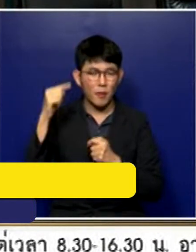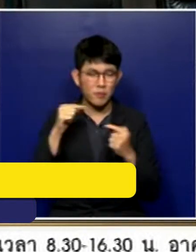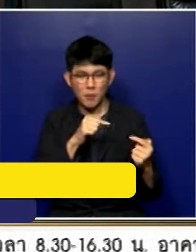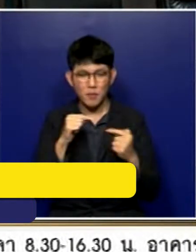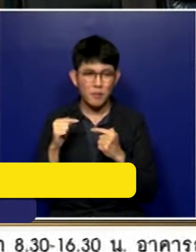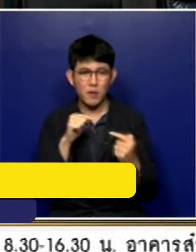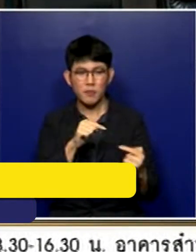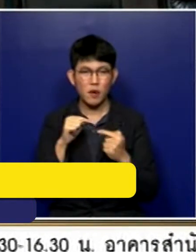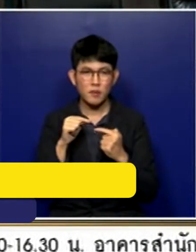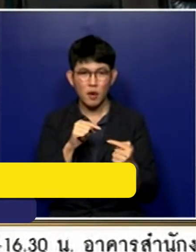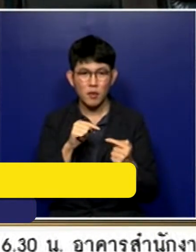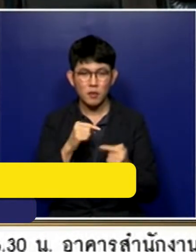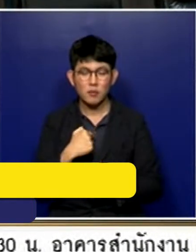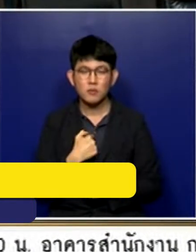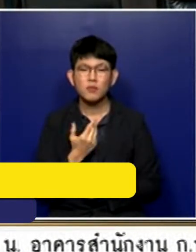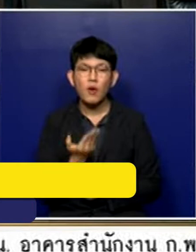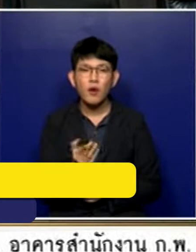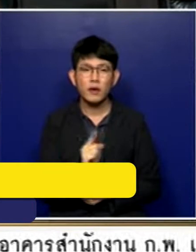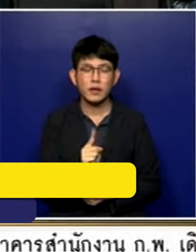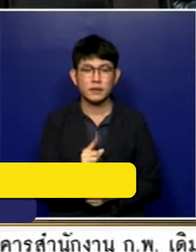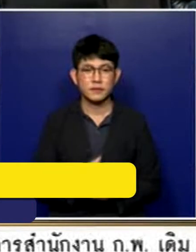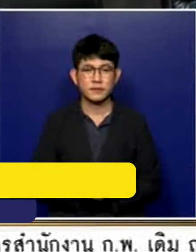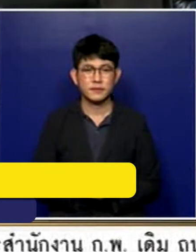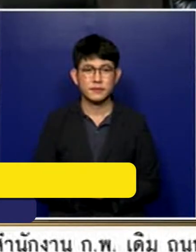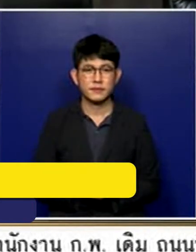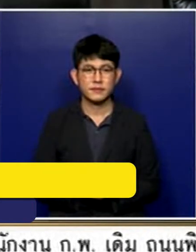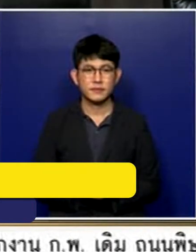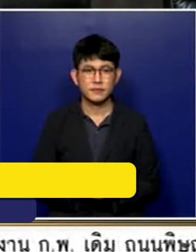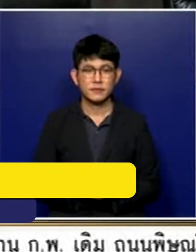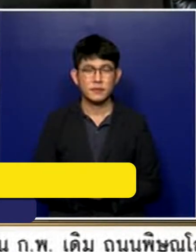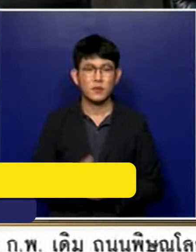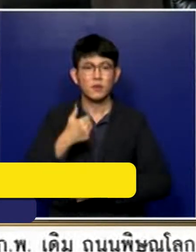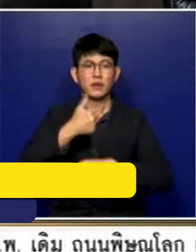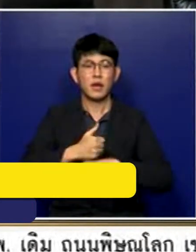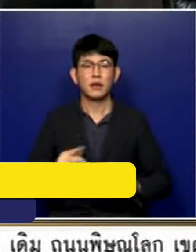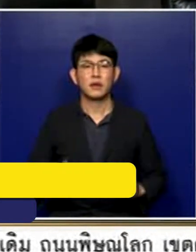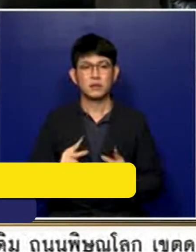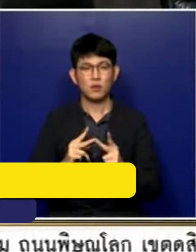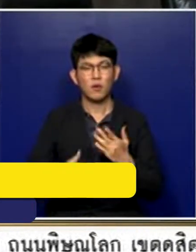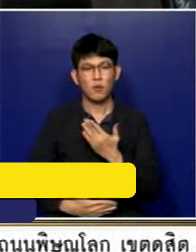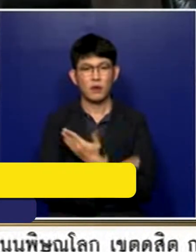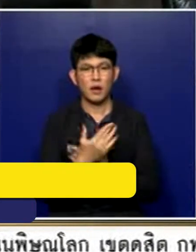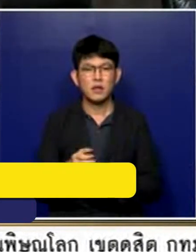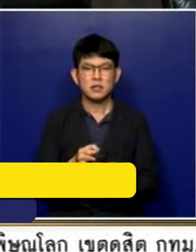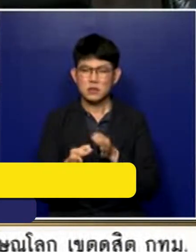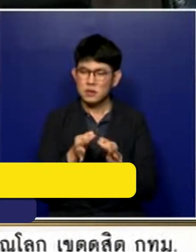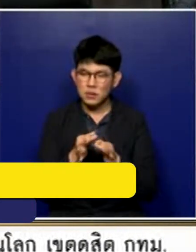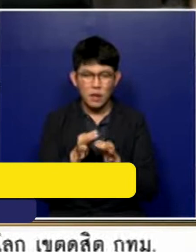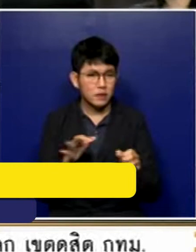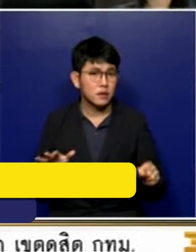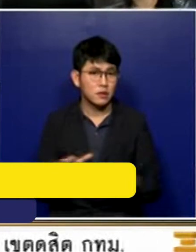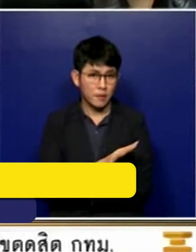อย่างนี้ผมขอเรียนอย่างนี้ได้ไหมครับว่าผมอยากให้ถ้าน้ำตีเนี่ยจะมีโอกาสได้ชี้แจงเต็มที่เลย